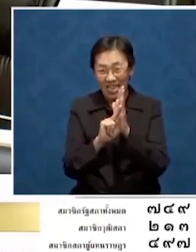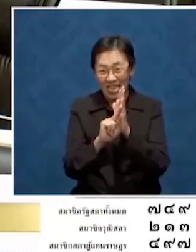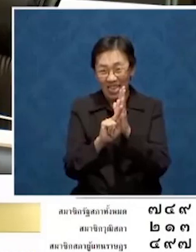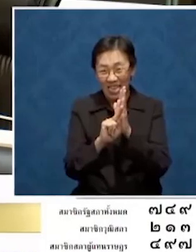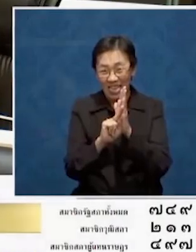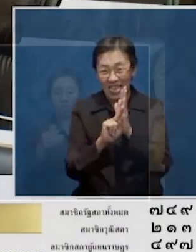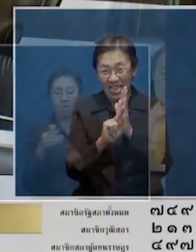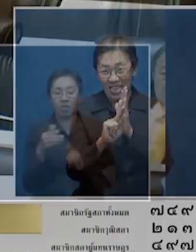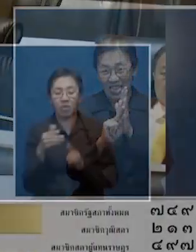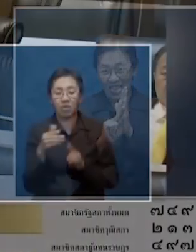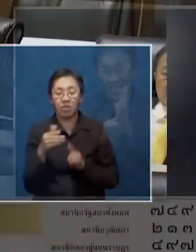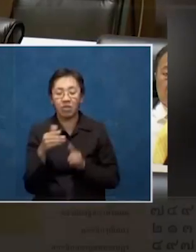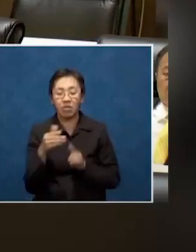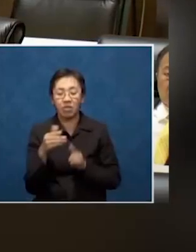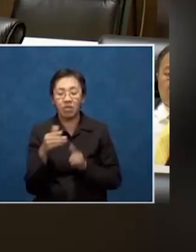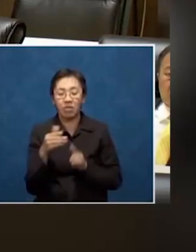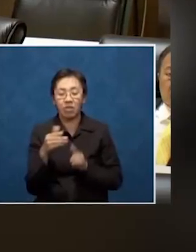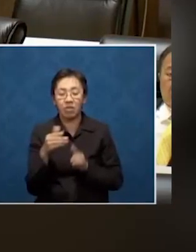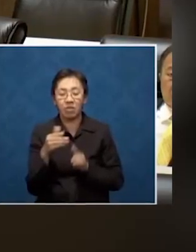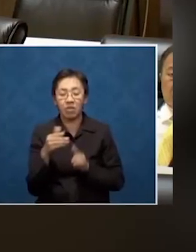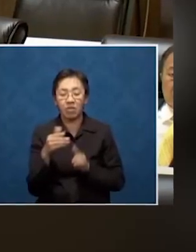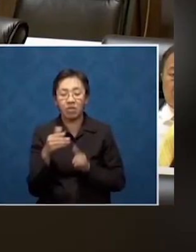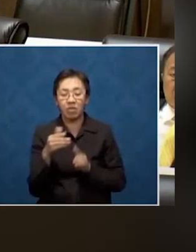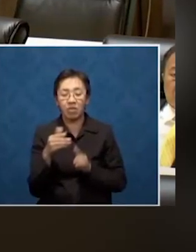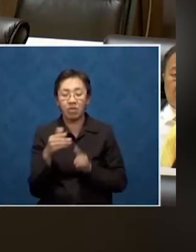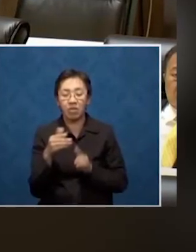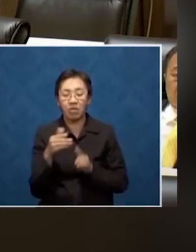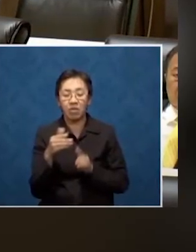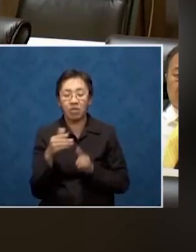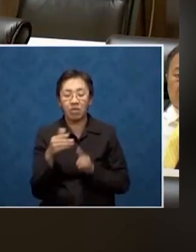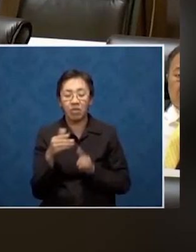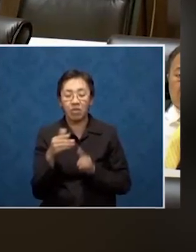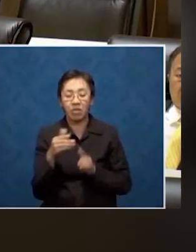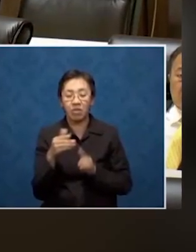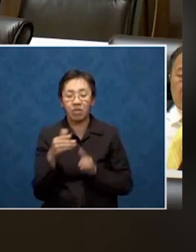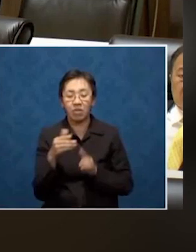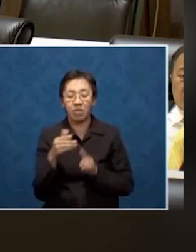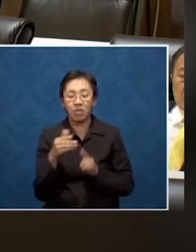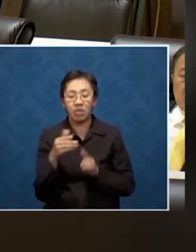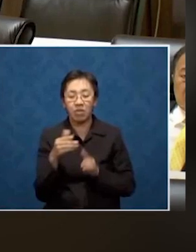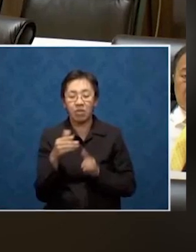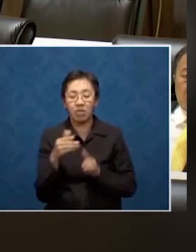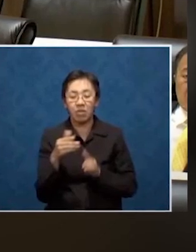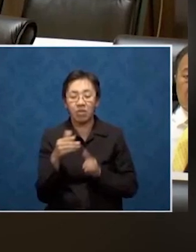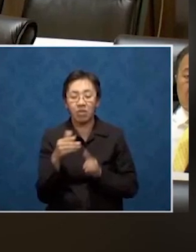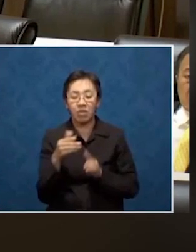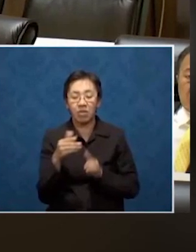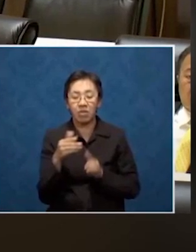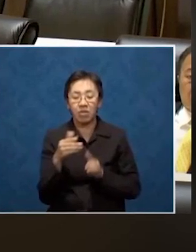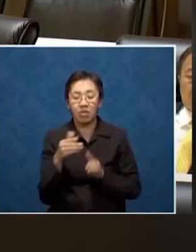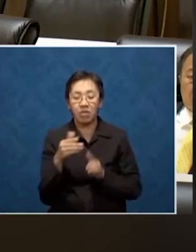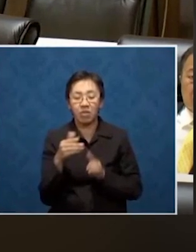รียมฟ้องจากกรณีเมื่อวันที่13กรกฎาคมที่ผ่านมาการประชุมรัฐสภาโหวตนายกตามมาตร